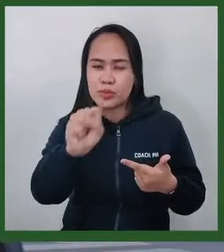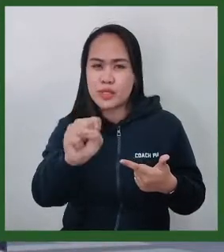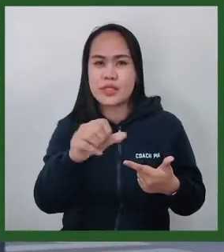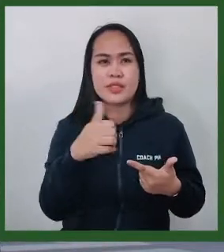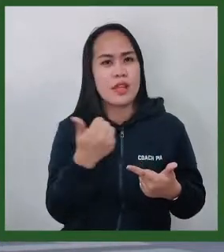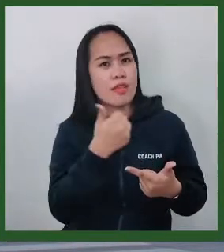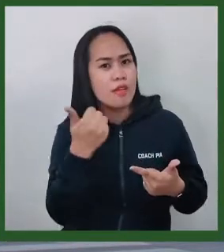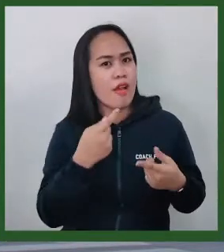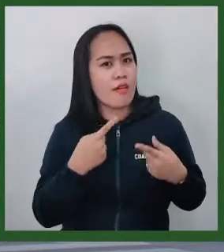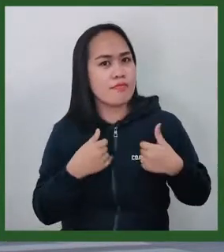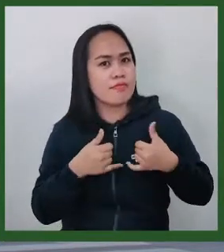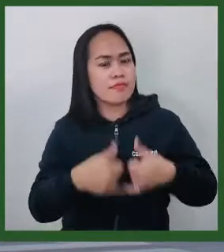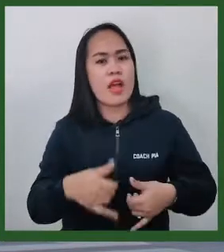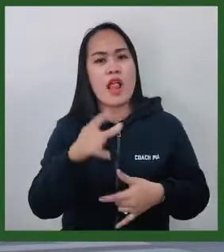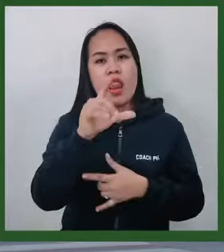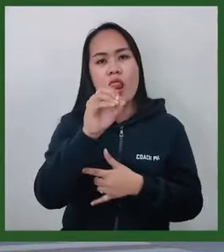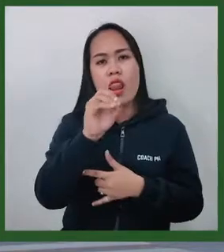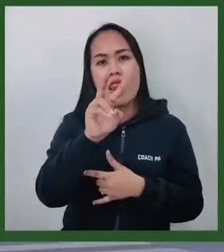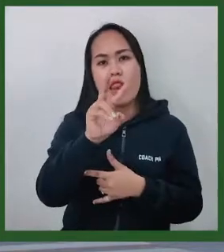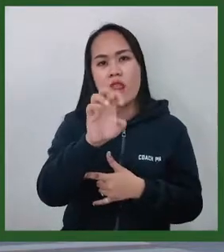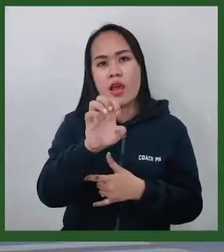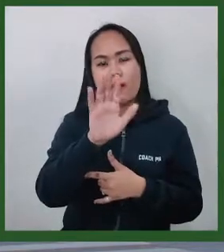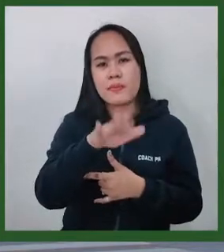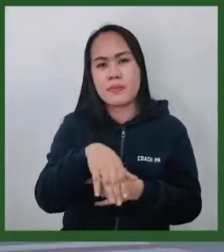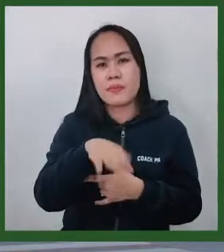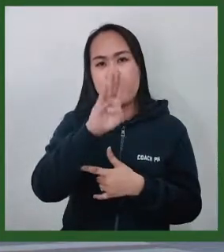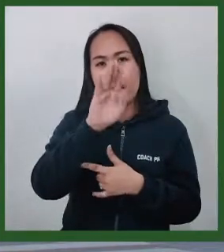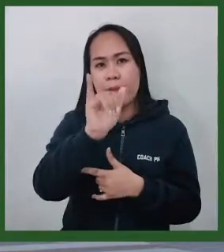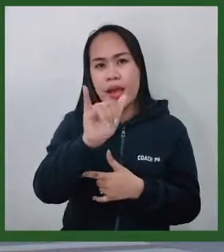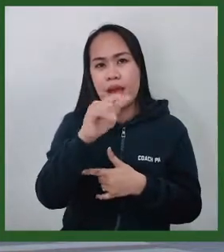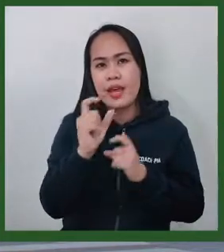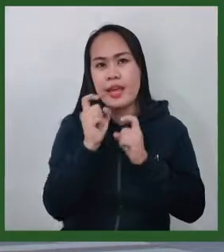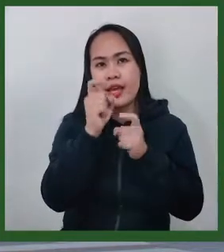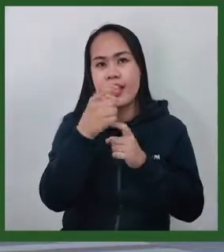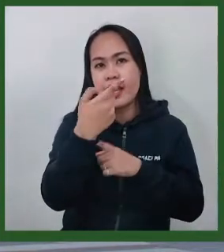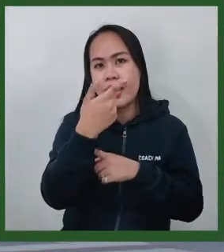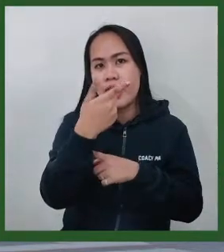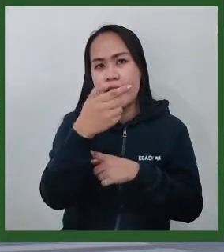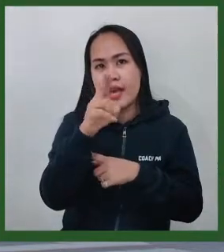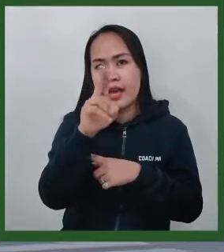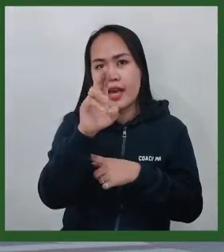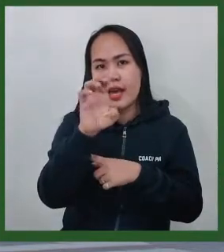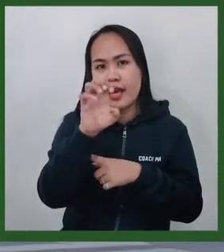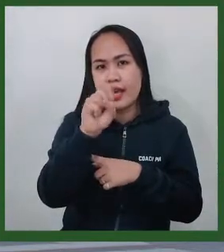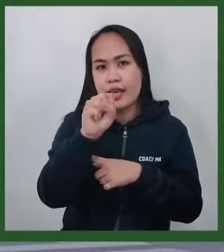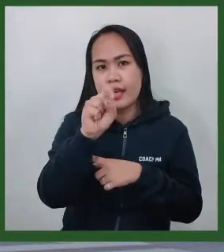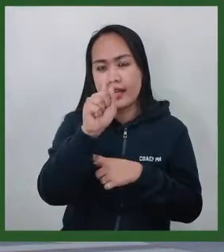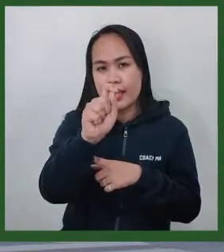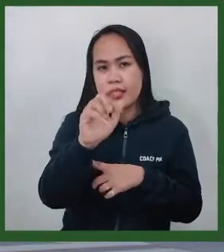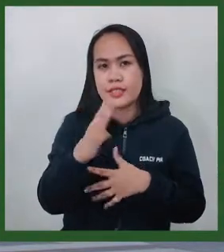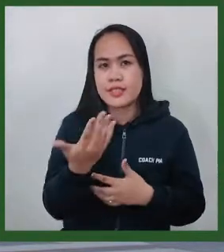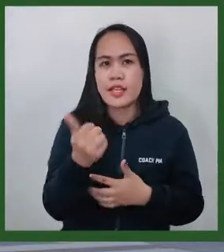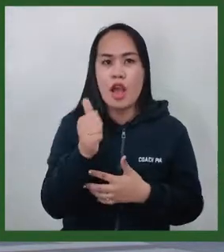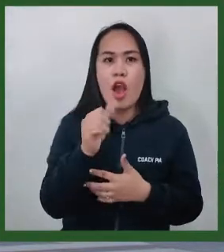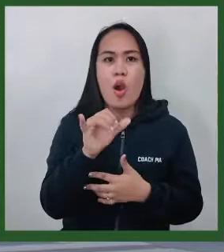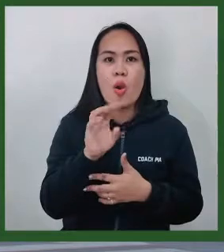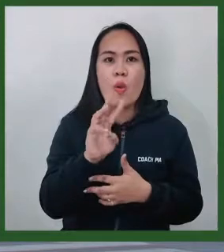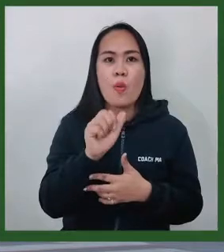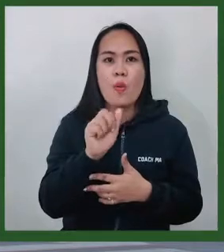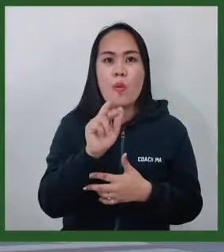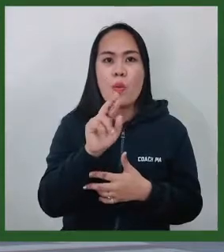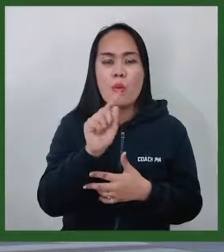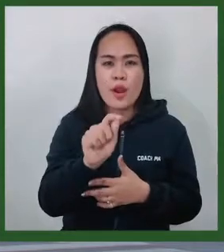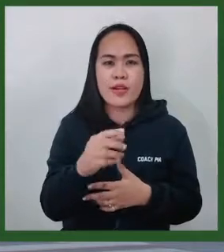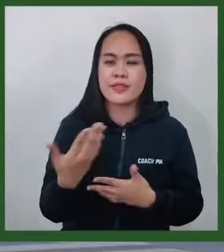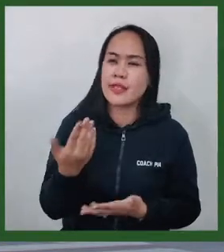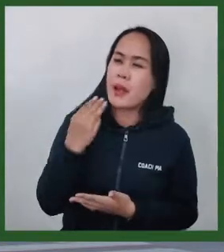Ito po ay ang Love by Guests Award, no, for 2020. Kaya't kina Ma'am Tet naman po ng Linden Suites, again, congratulations